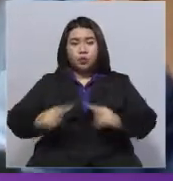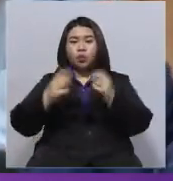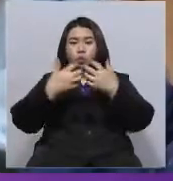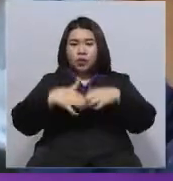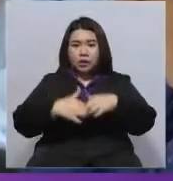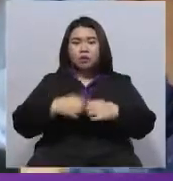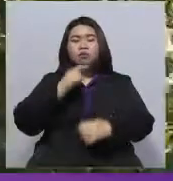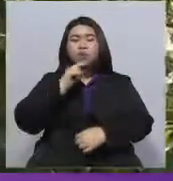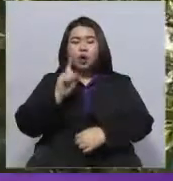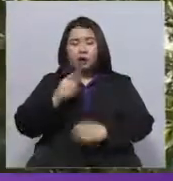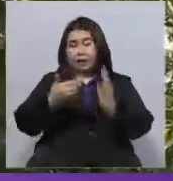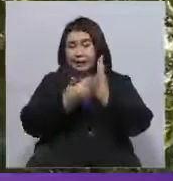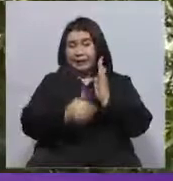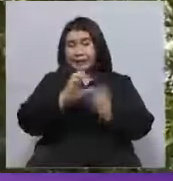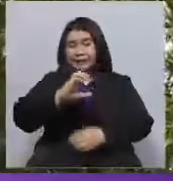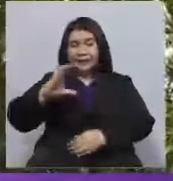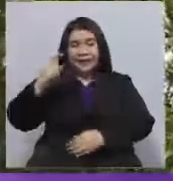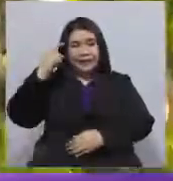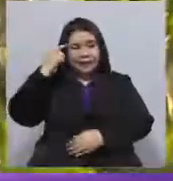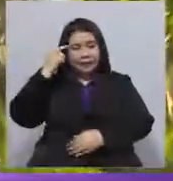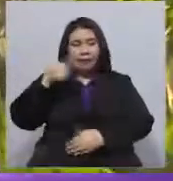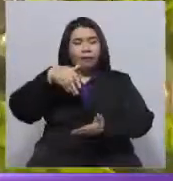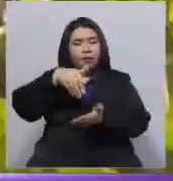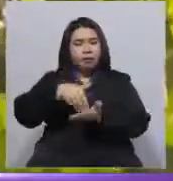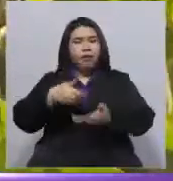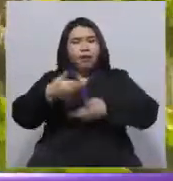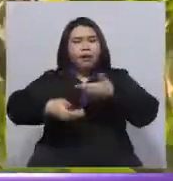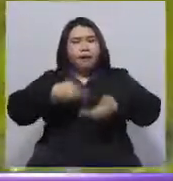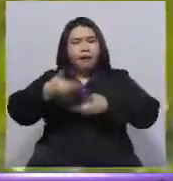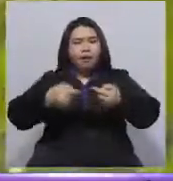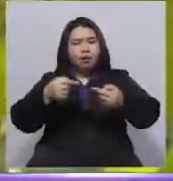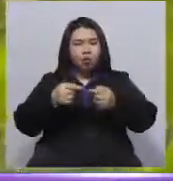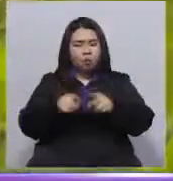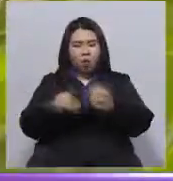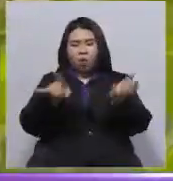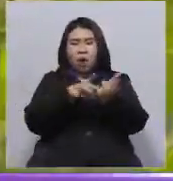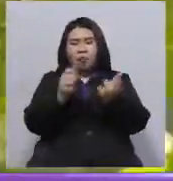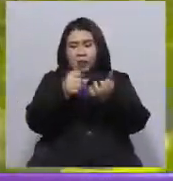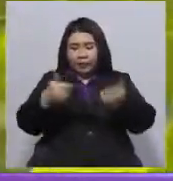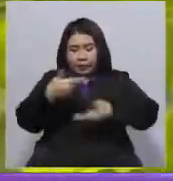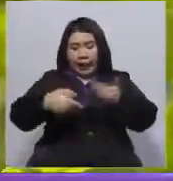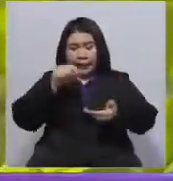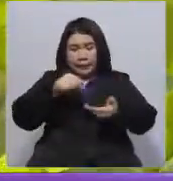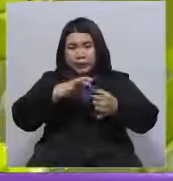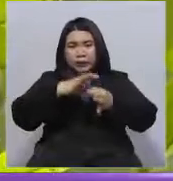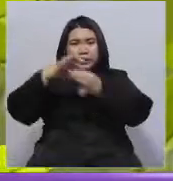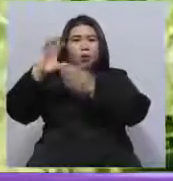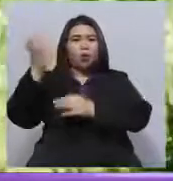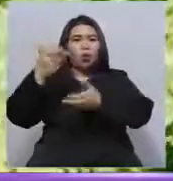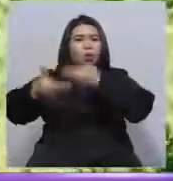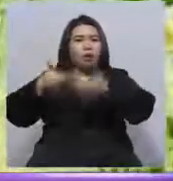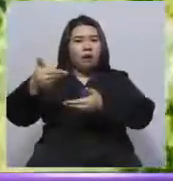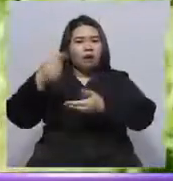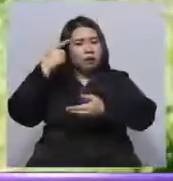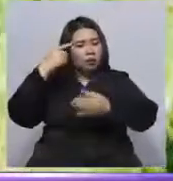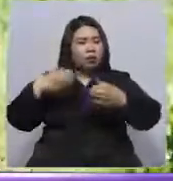ระเบียงผลไม้ภาคตะวันออกเพื่อเป็นตลาดกลางประมูลผลไม้คุณภาพสูงเชื่อมโยงตลาดโลกทำให้เกษตรกรมีอำ